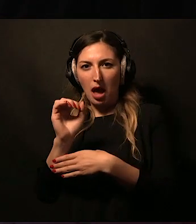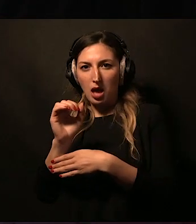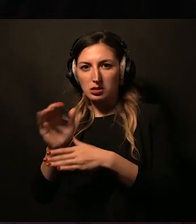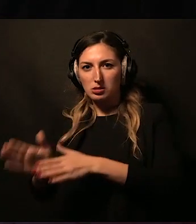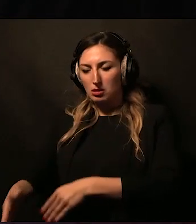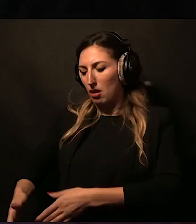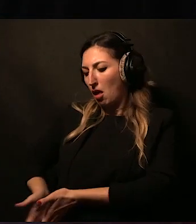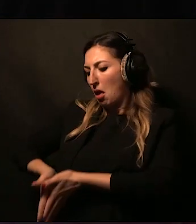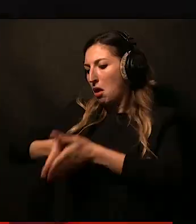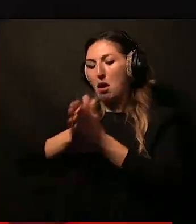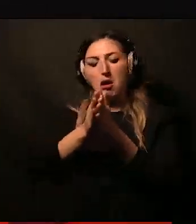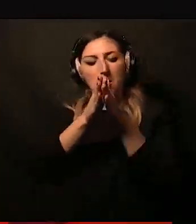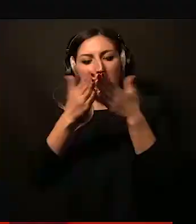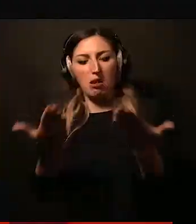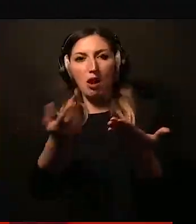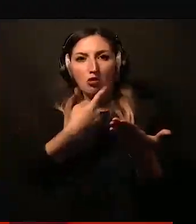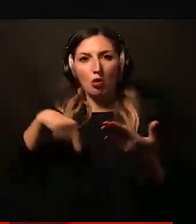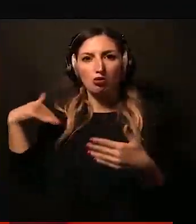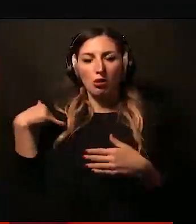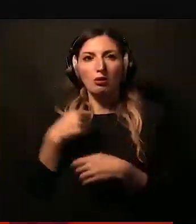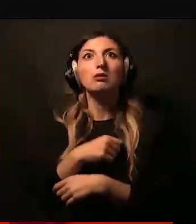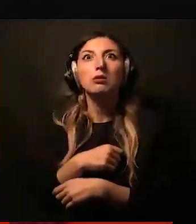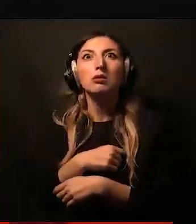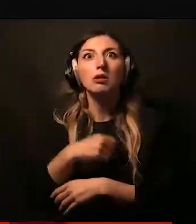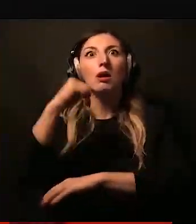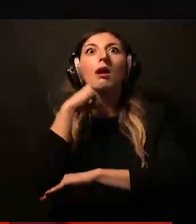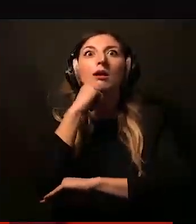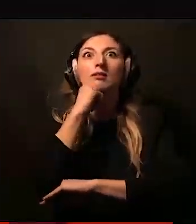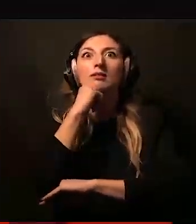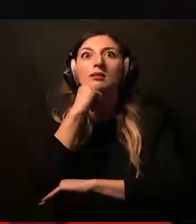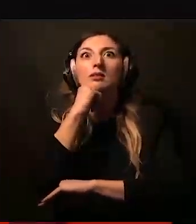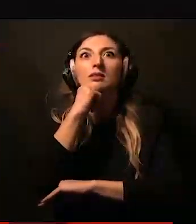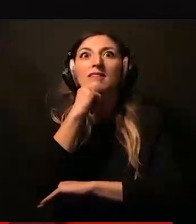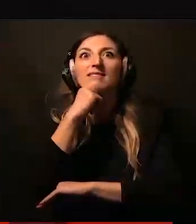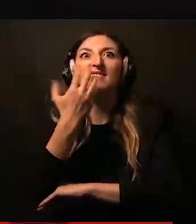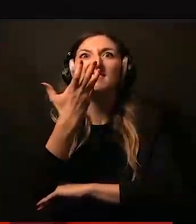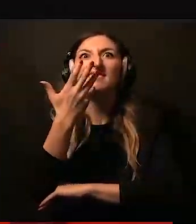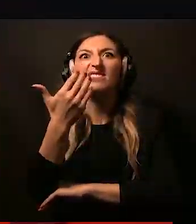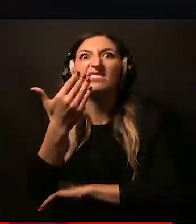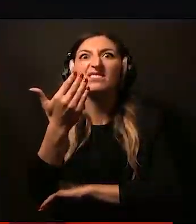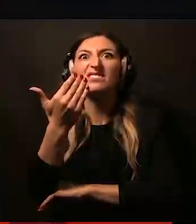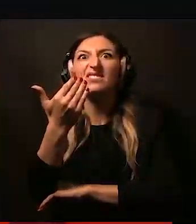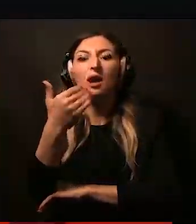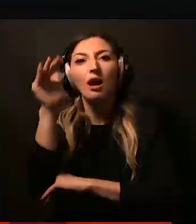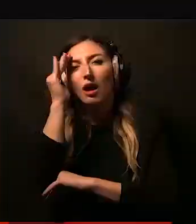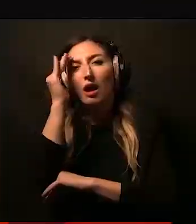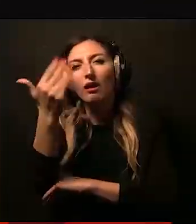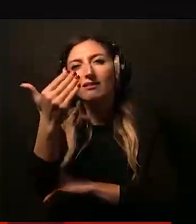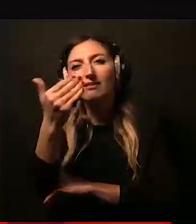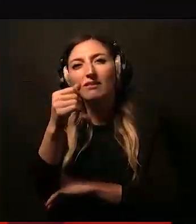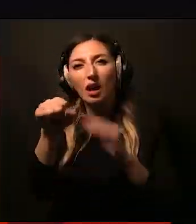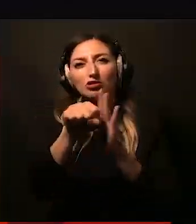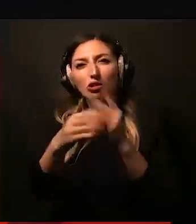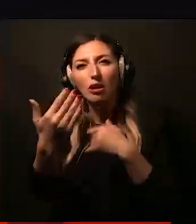dalla cartella e poi con gli occhi spalancati a i gomiti sui banchi desideravamo assolutamente ascoltare